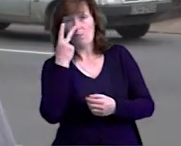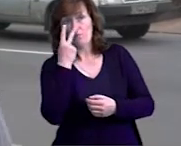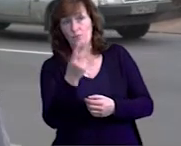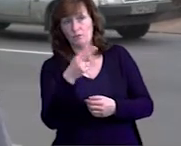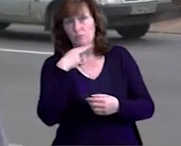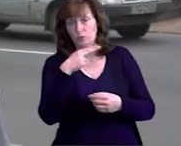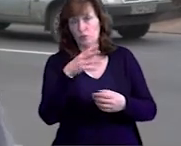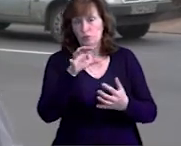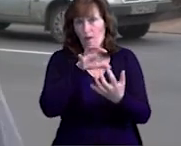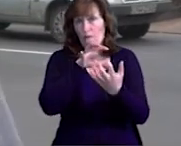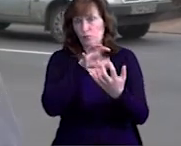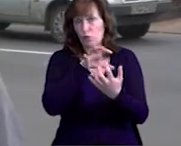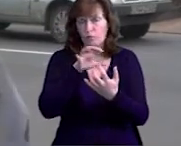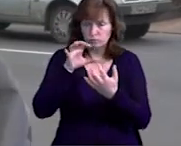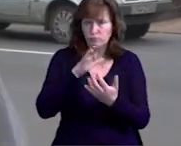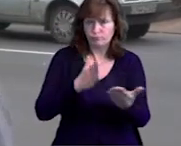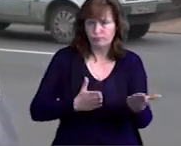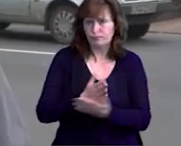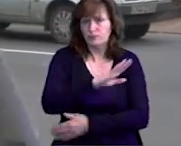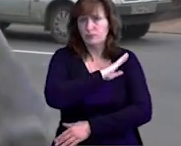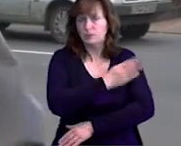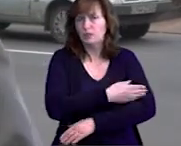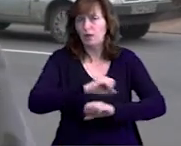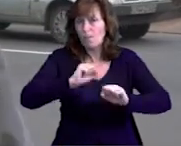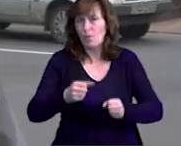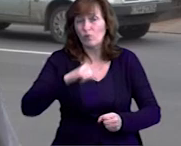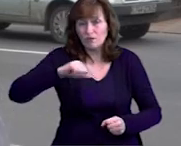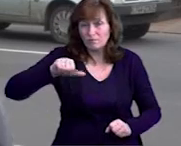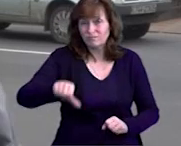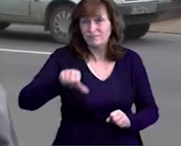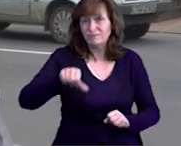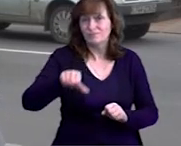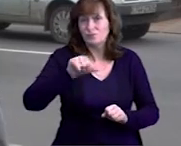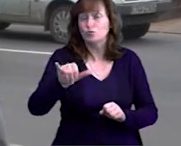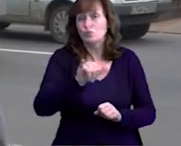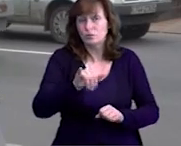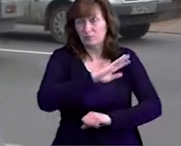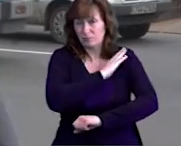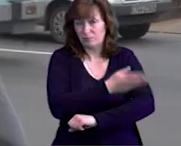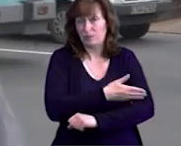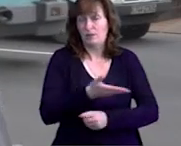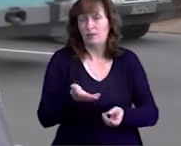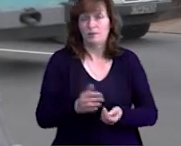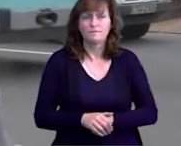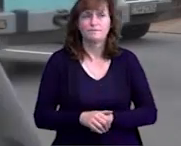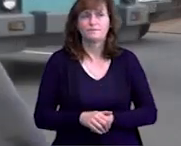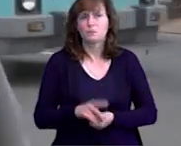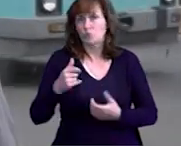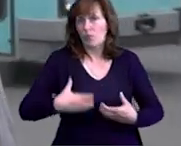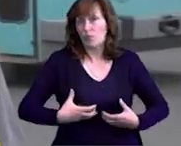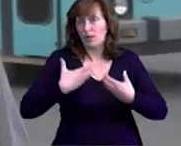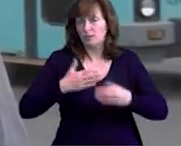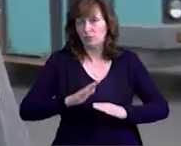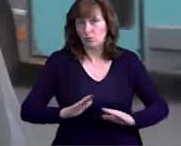обратил внимание, что несется автобус. Хотел его предупредить, посигналивши неоднократно, как короткими сигналами, чтобы